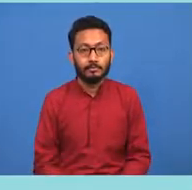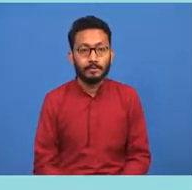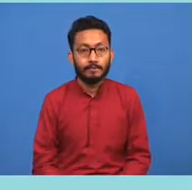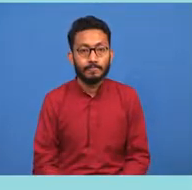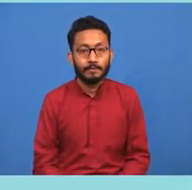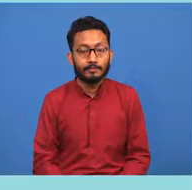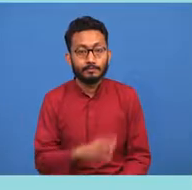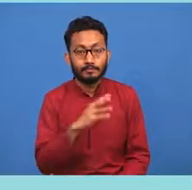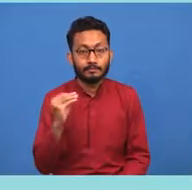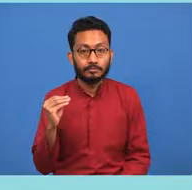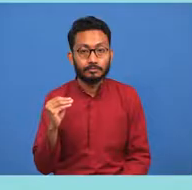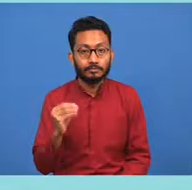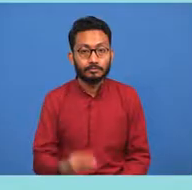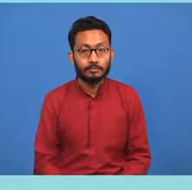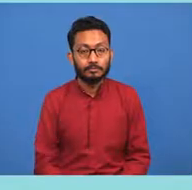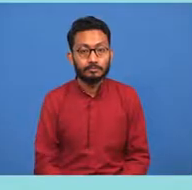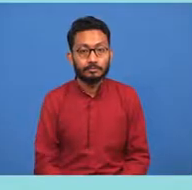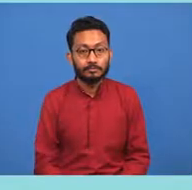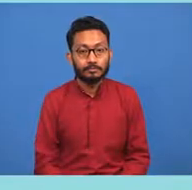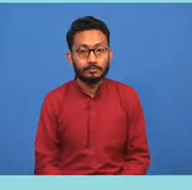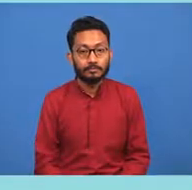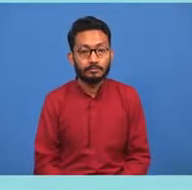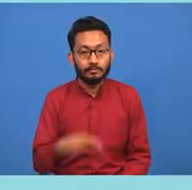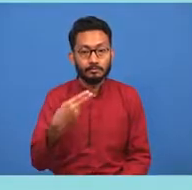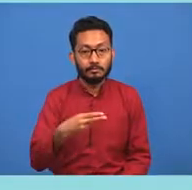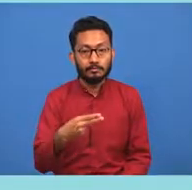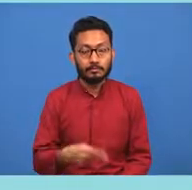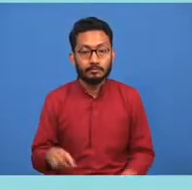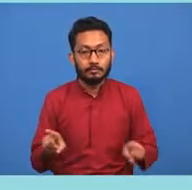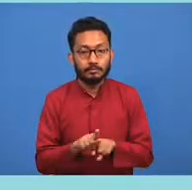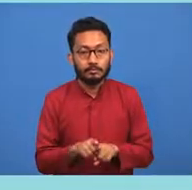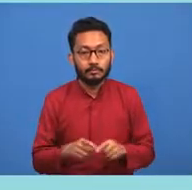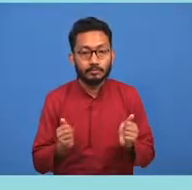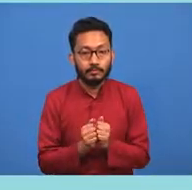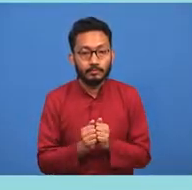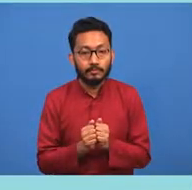Dan delta H bersamaan dengan negatif